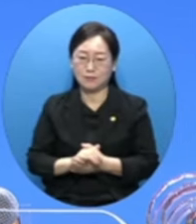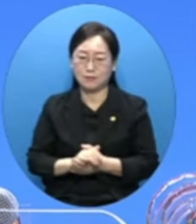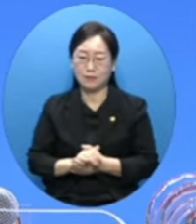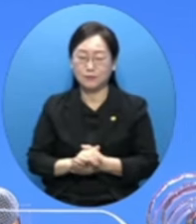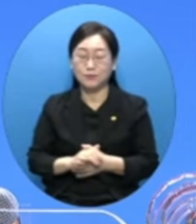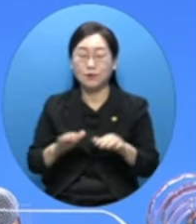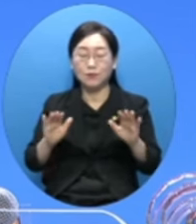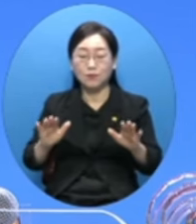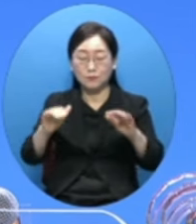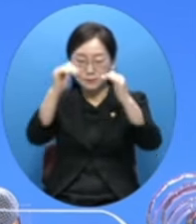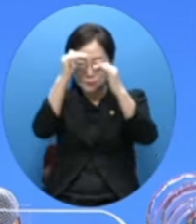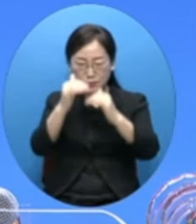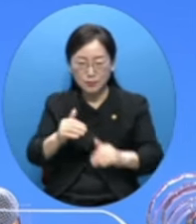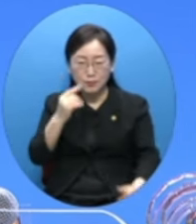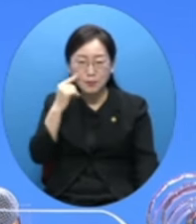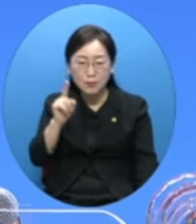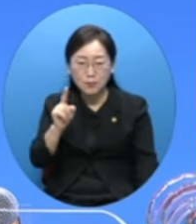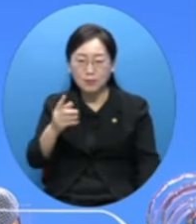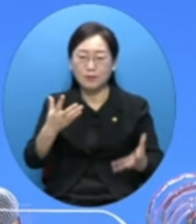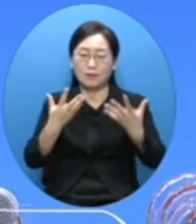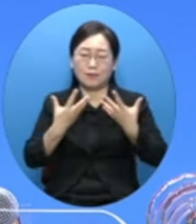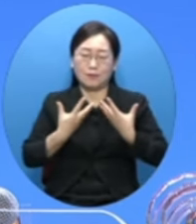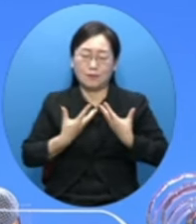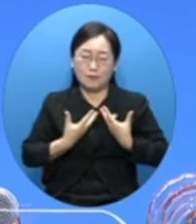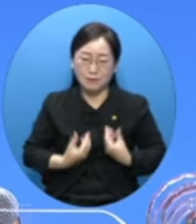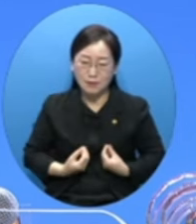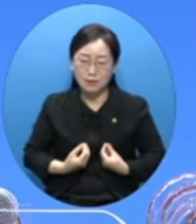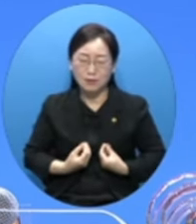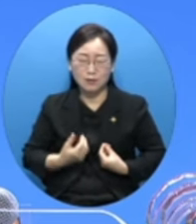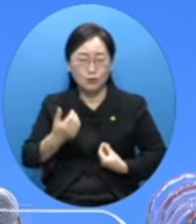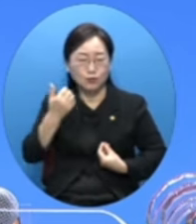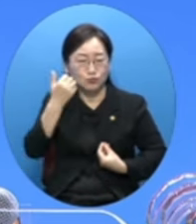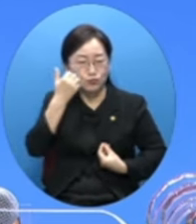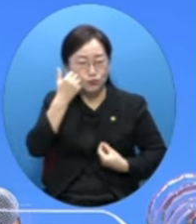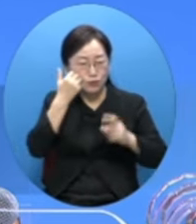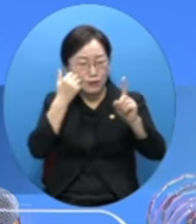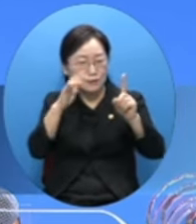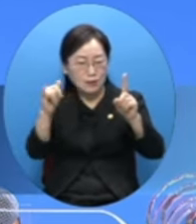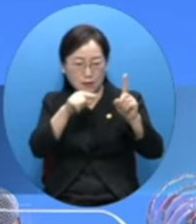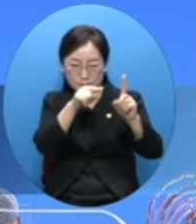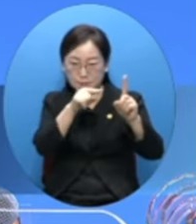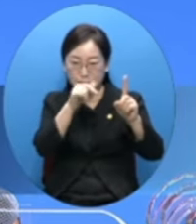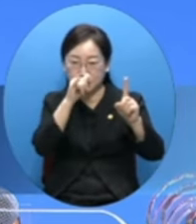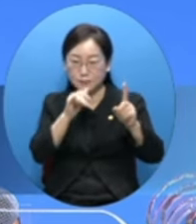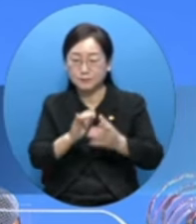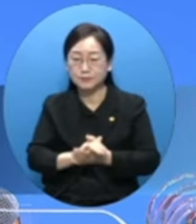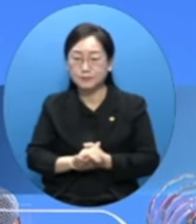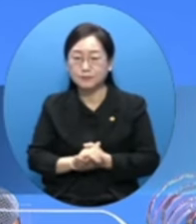오늘 보니까 절망에 찬 한 사람의 모습이 나옵니다. 이